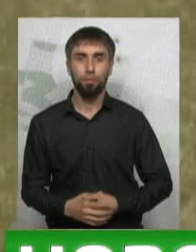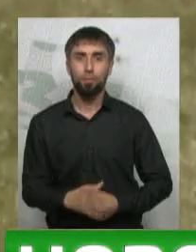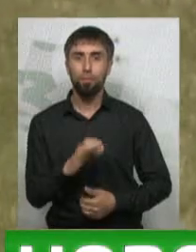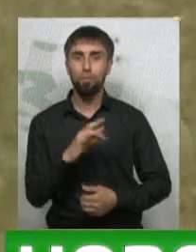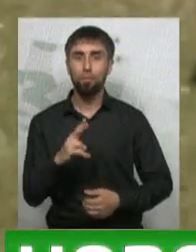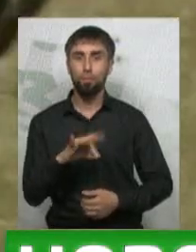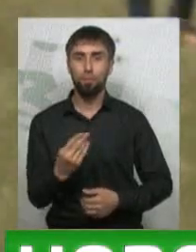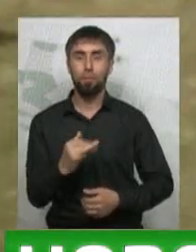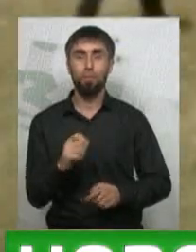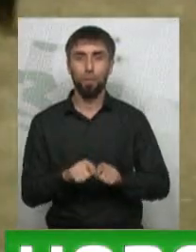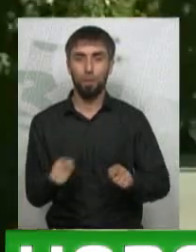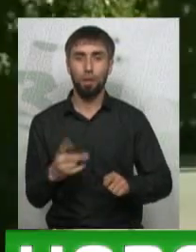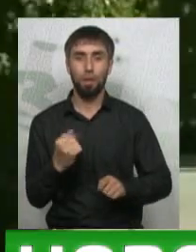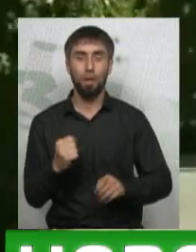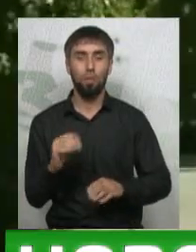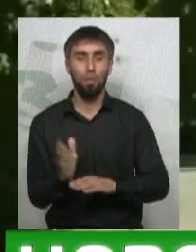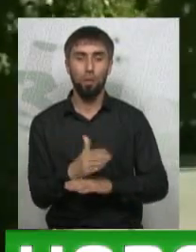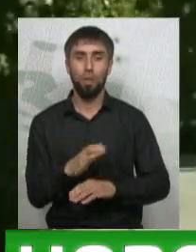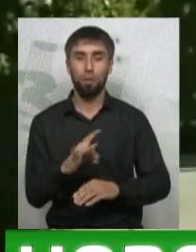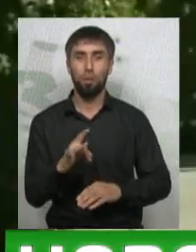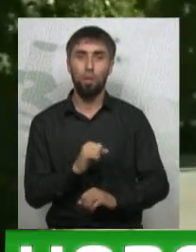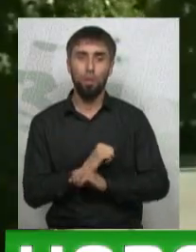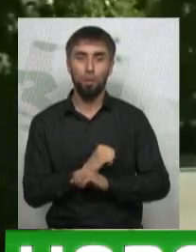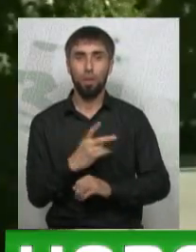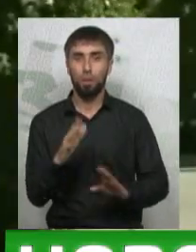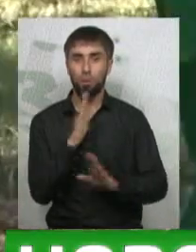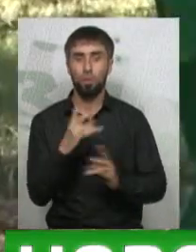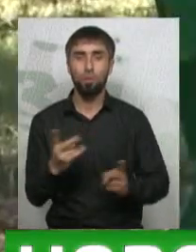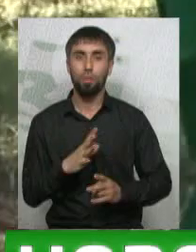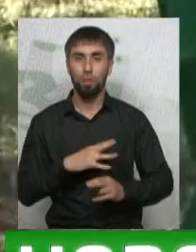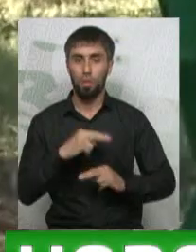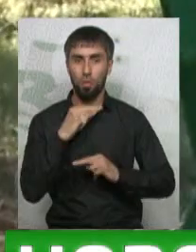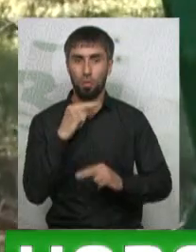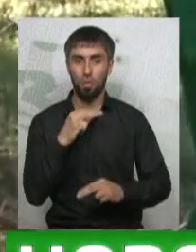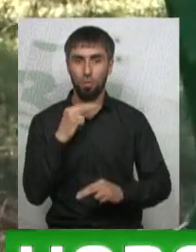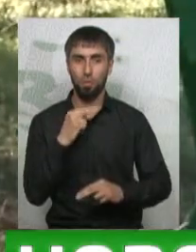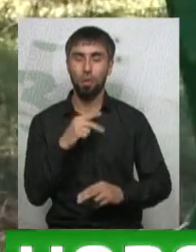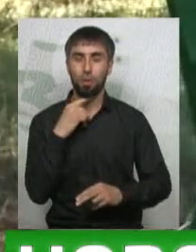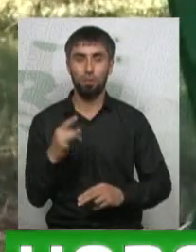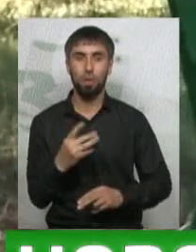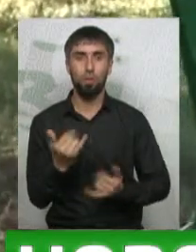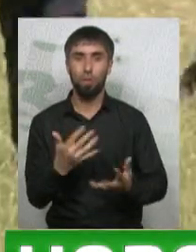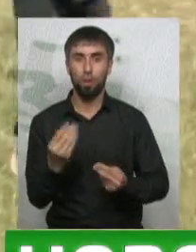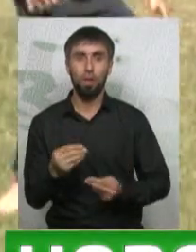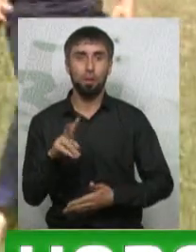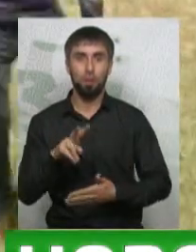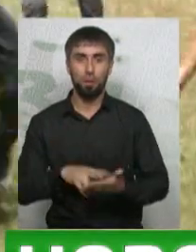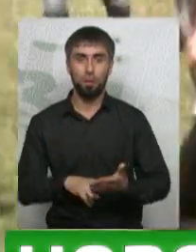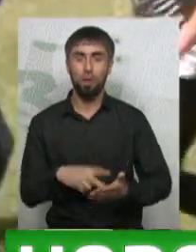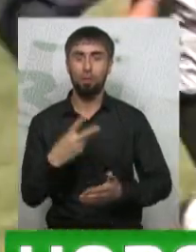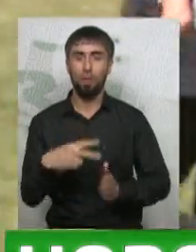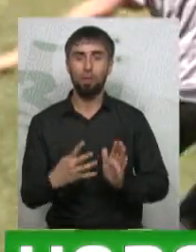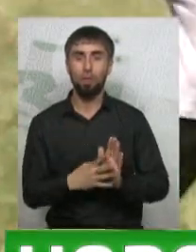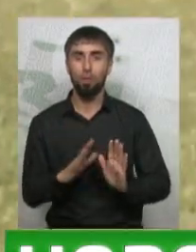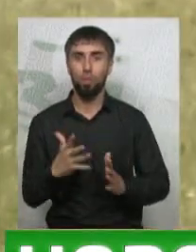Сезон клещей уже открыт. На прогулках, в скверах и отдыхе на природе нужно быть осторожнее. В республике на сегодня зарегистрировано